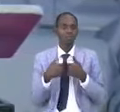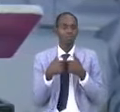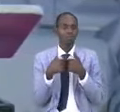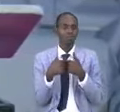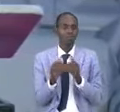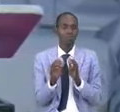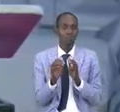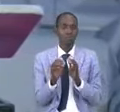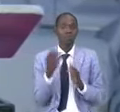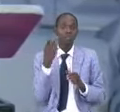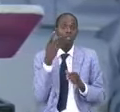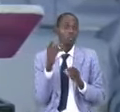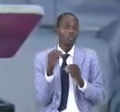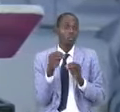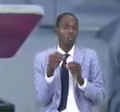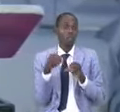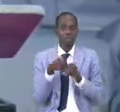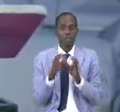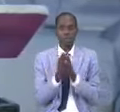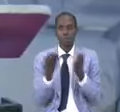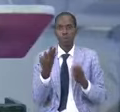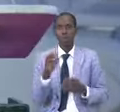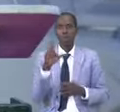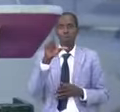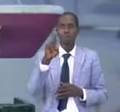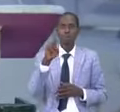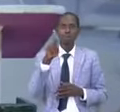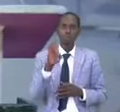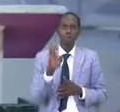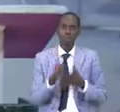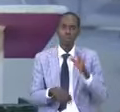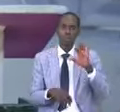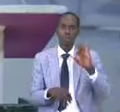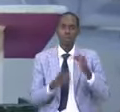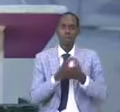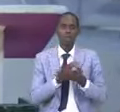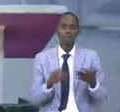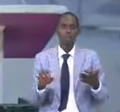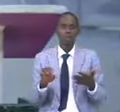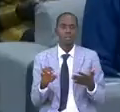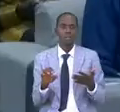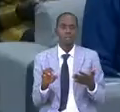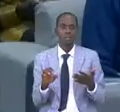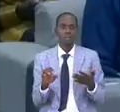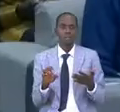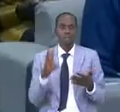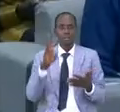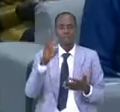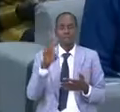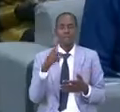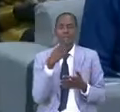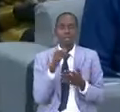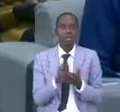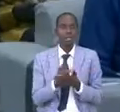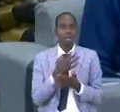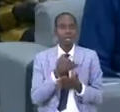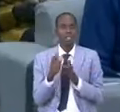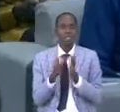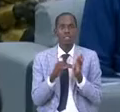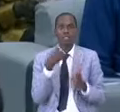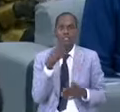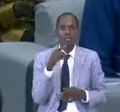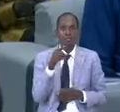Jésus lui répondit qui compte mais la main à la charrue à la charrue et regarde